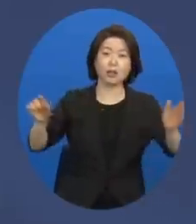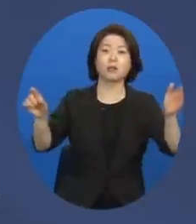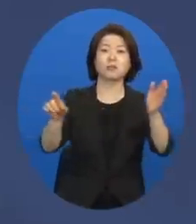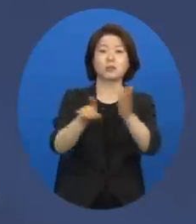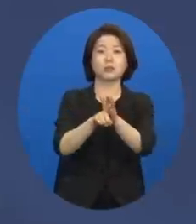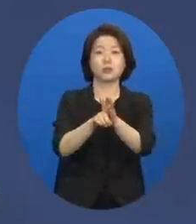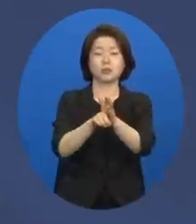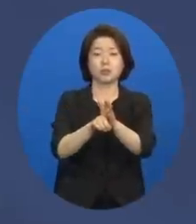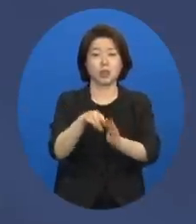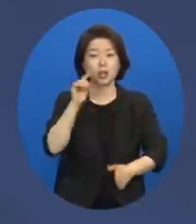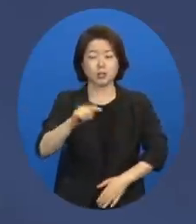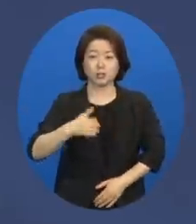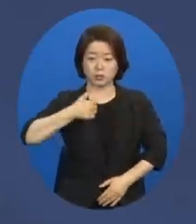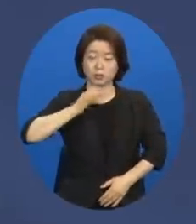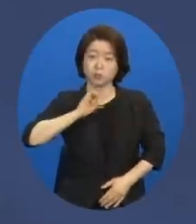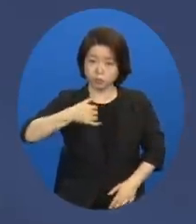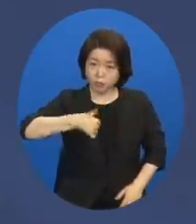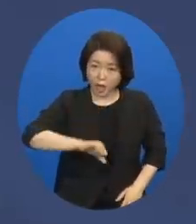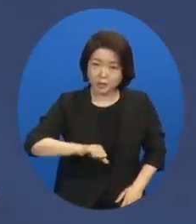믿사오며 그 외아들